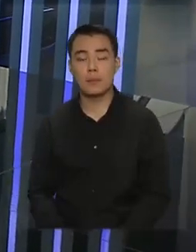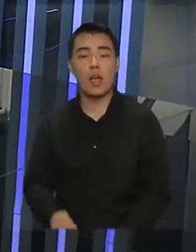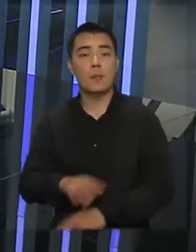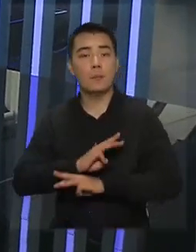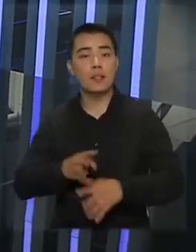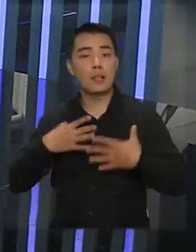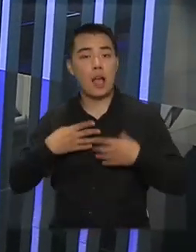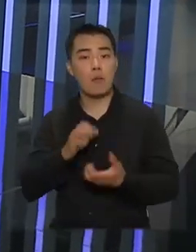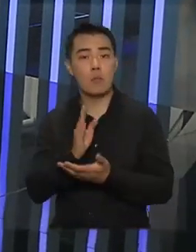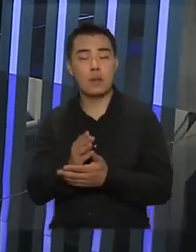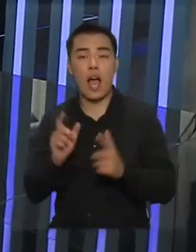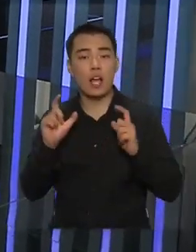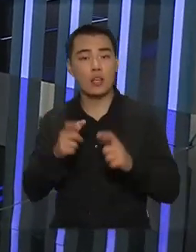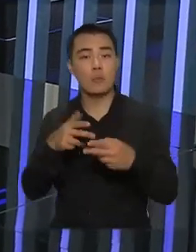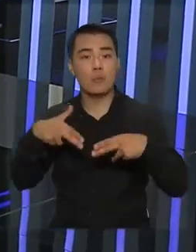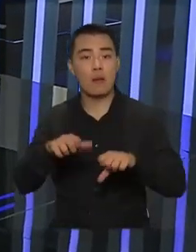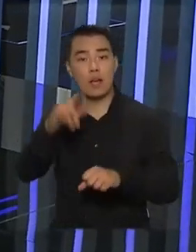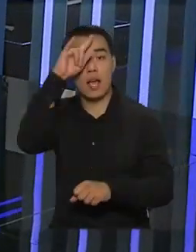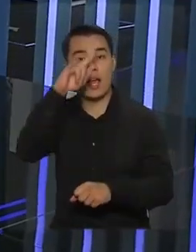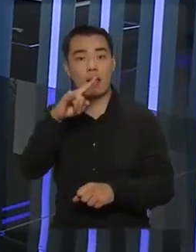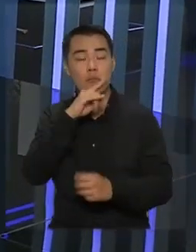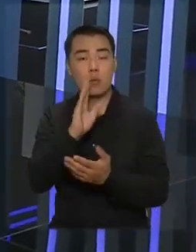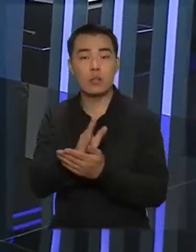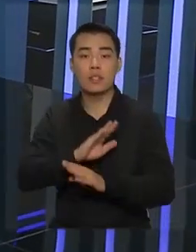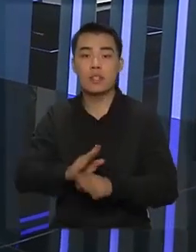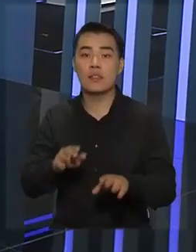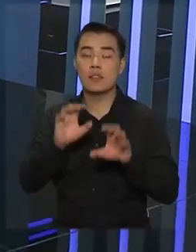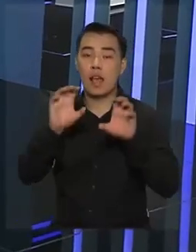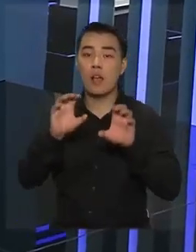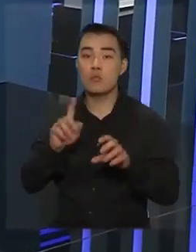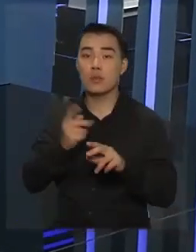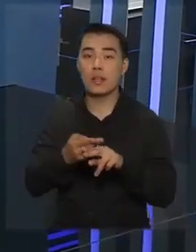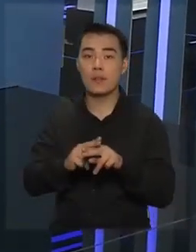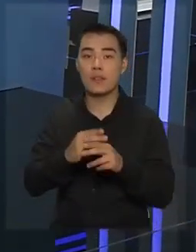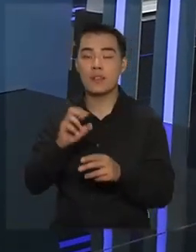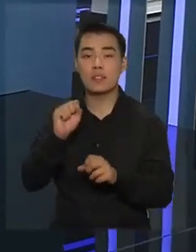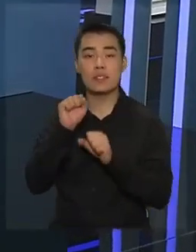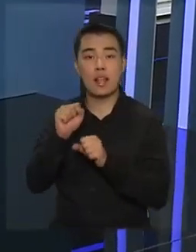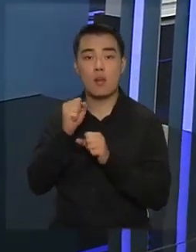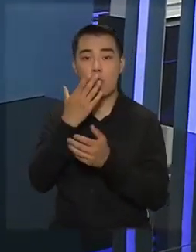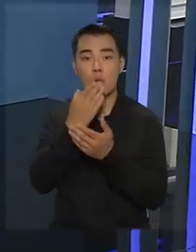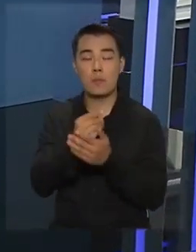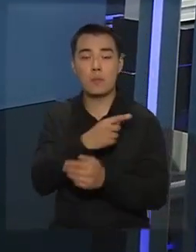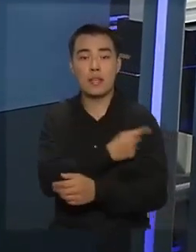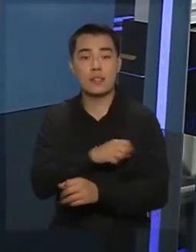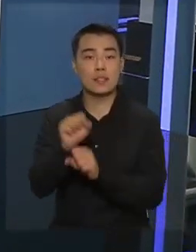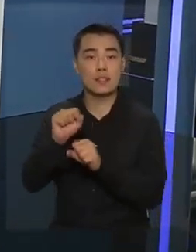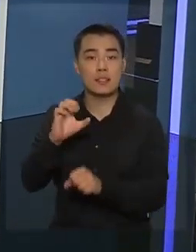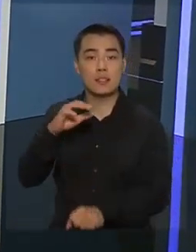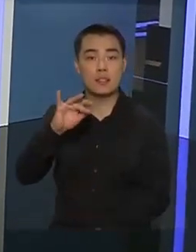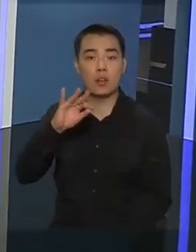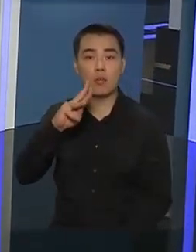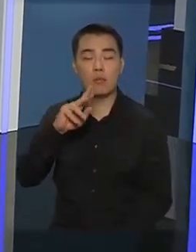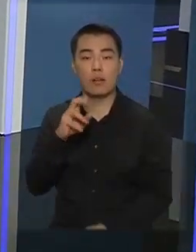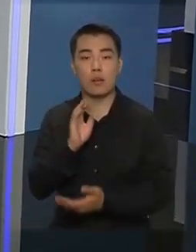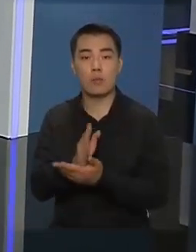А в Минздраве намерены ограничить права казахстанцев, не застрахованных в системе обязательного медстрахования. Главный врач